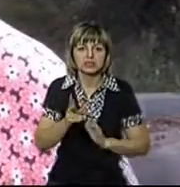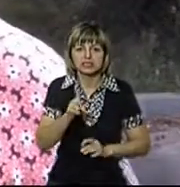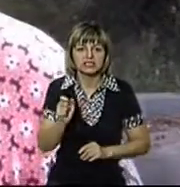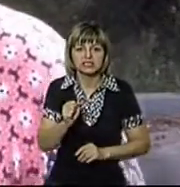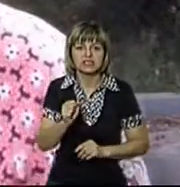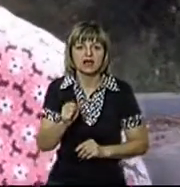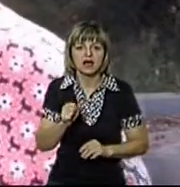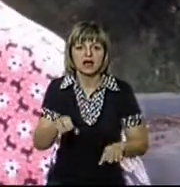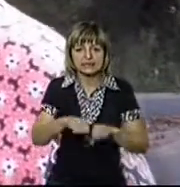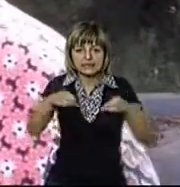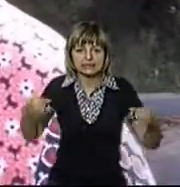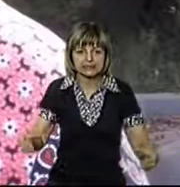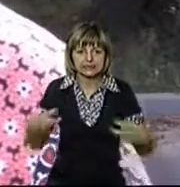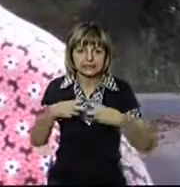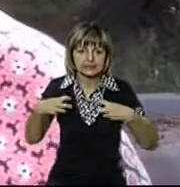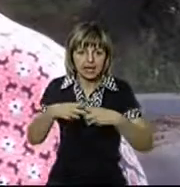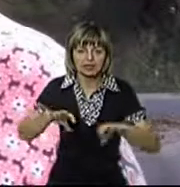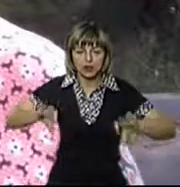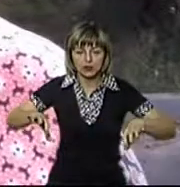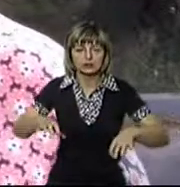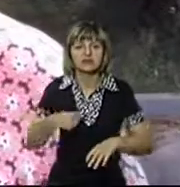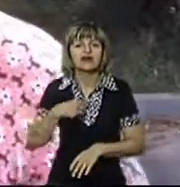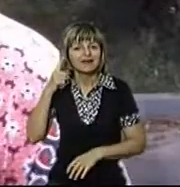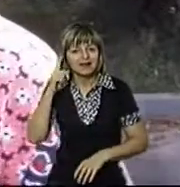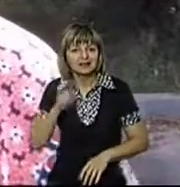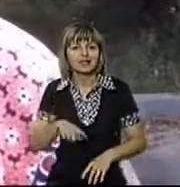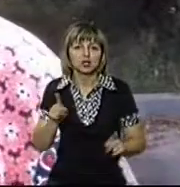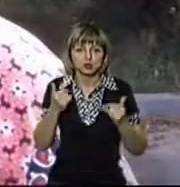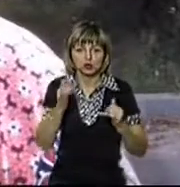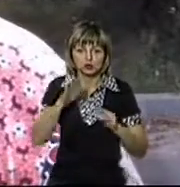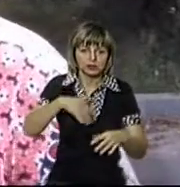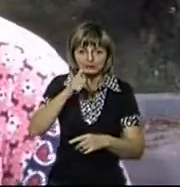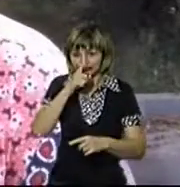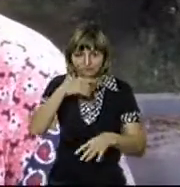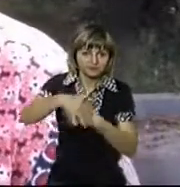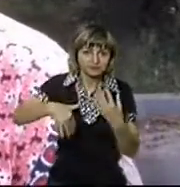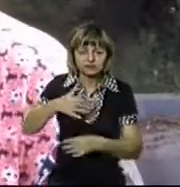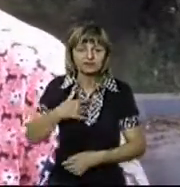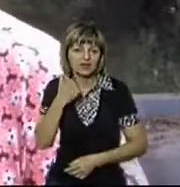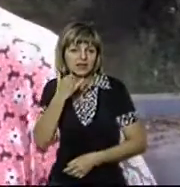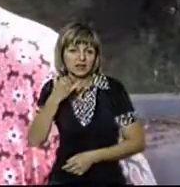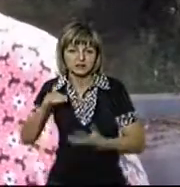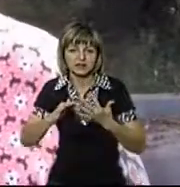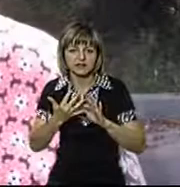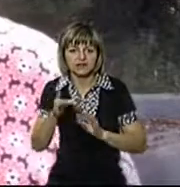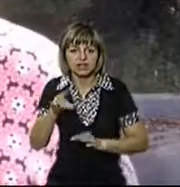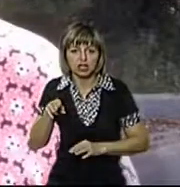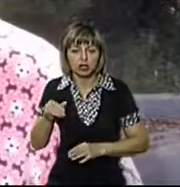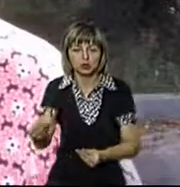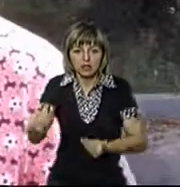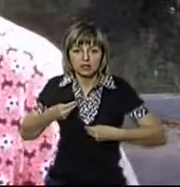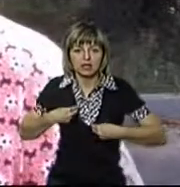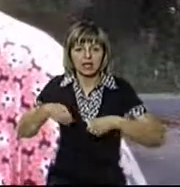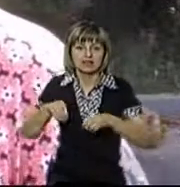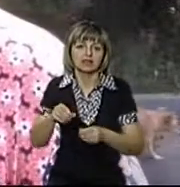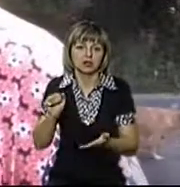ж ми знали, що тут такі будуть непонятні, які. От і перезвонила в сільську раду, кажу, дайте нам от витяг з